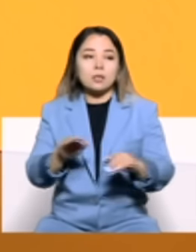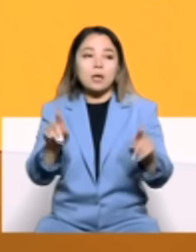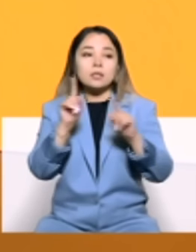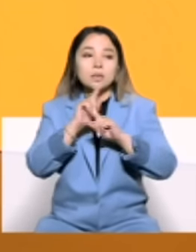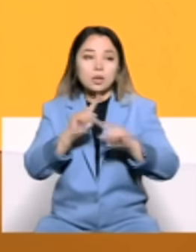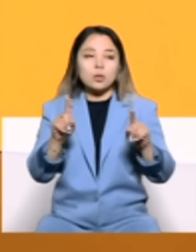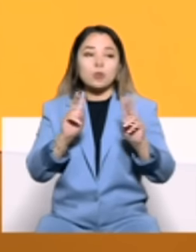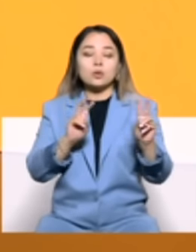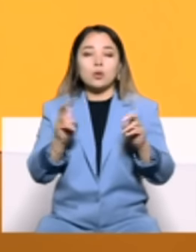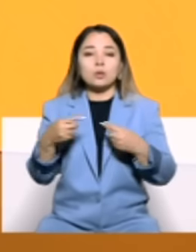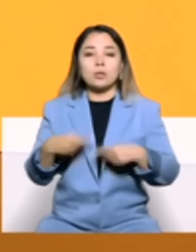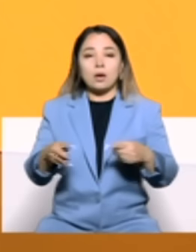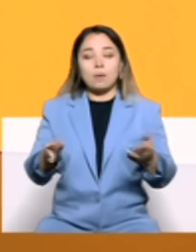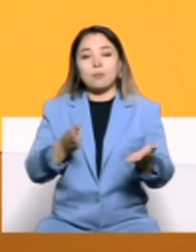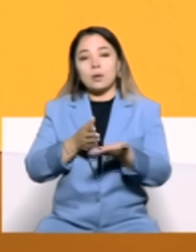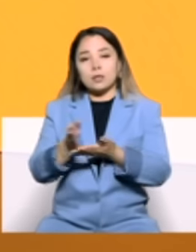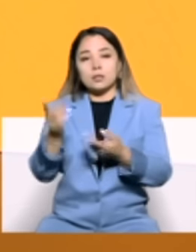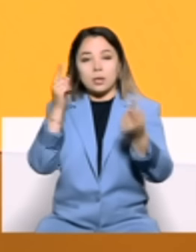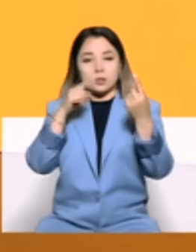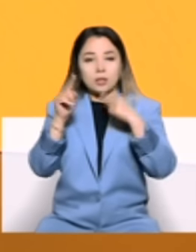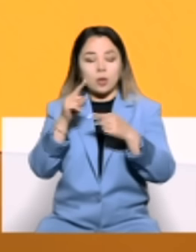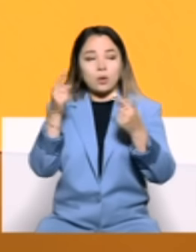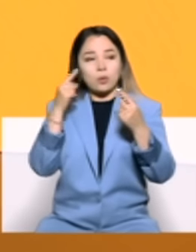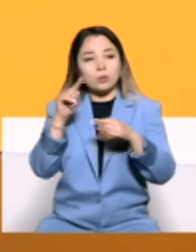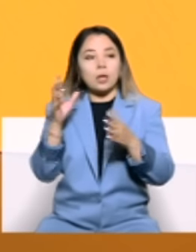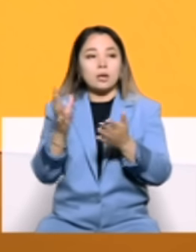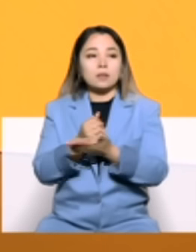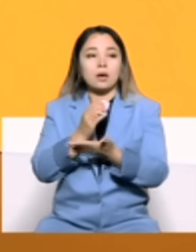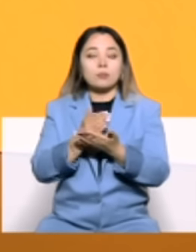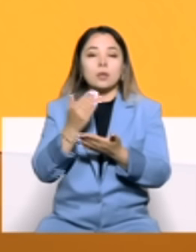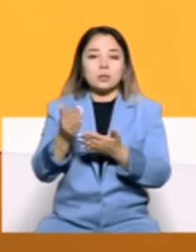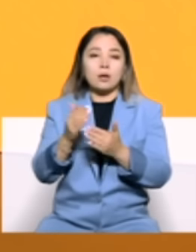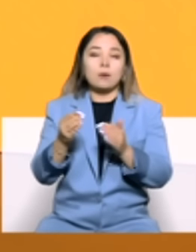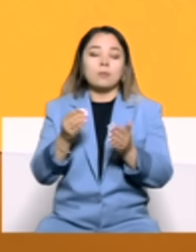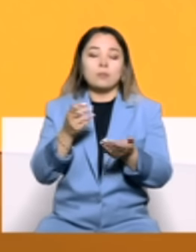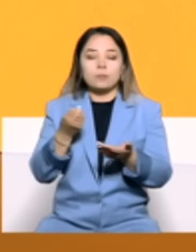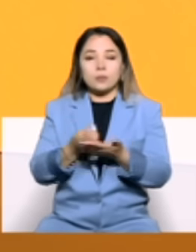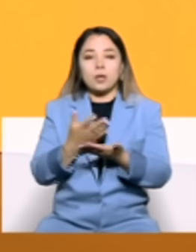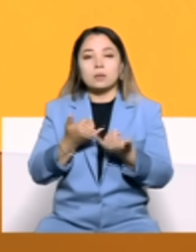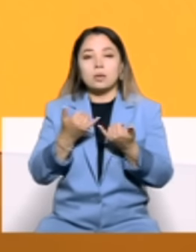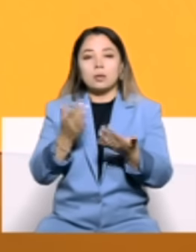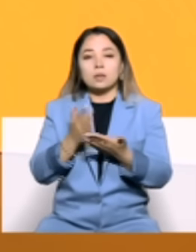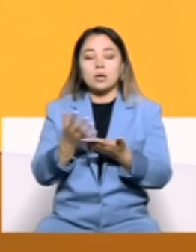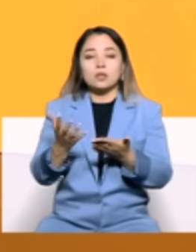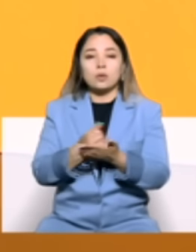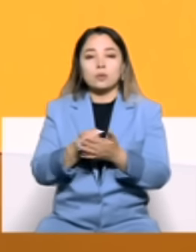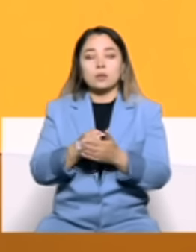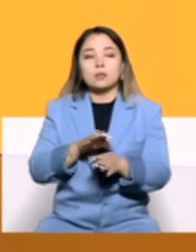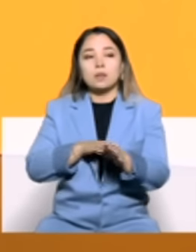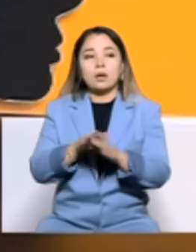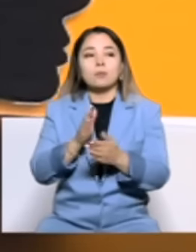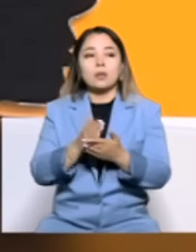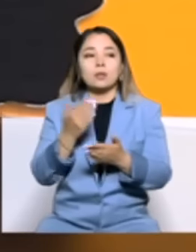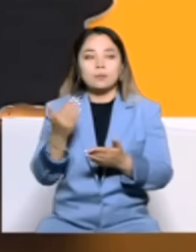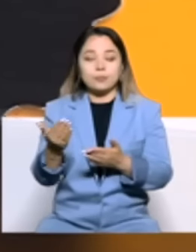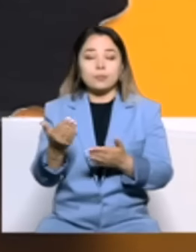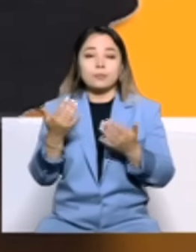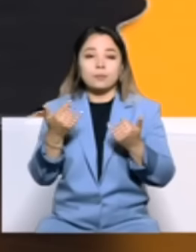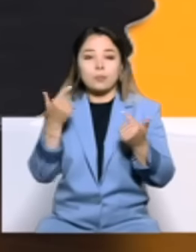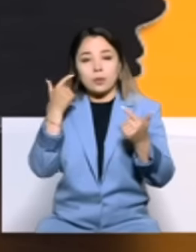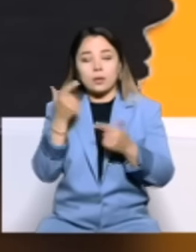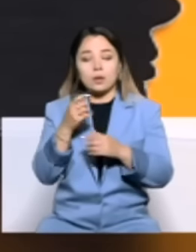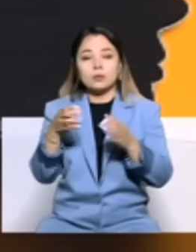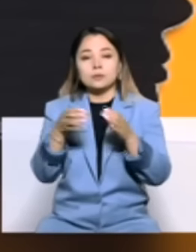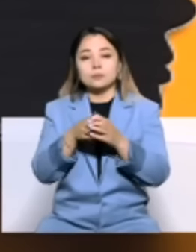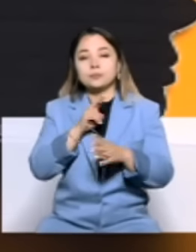және түрлі бағыттағы идеялар ойлап табалуы, бағамдай алуы және жетілдіре алуы. Ал білім